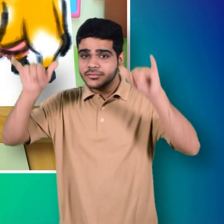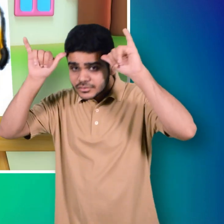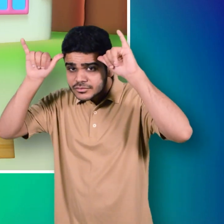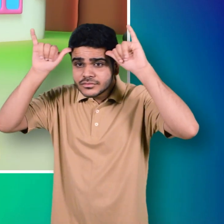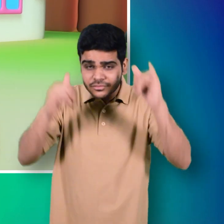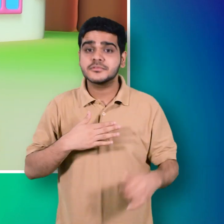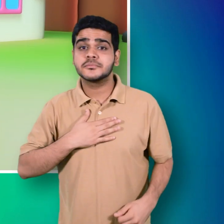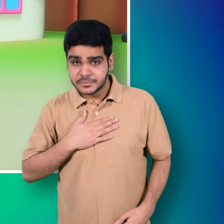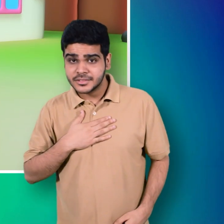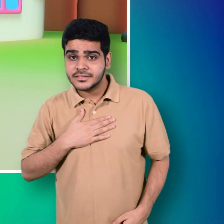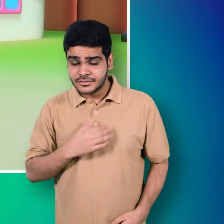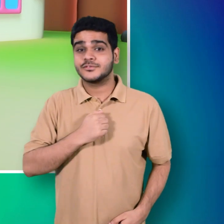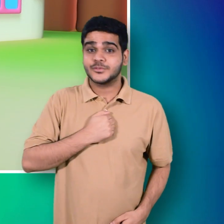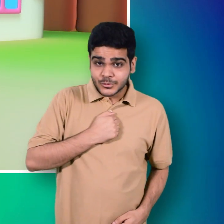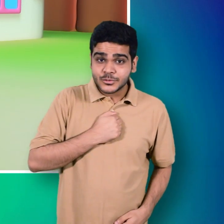गैया मेरी